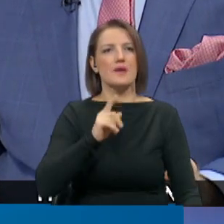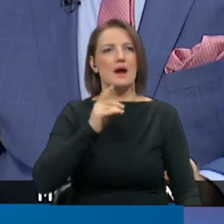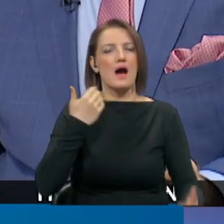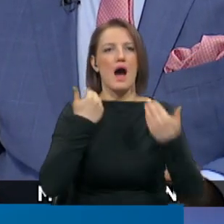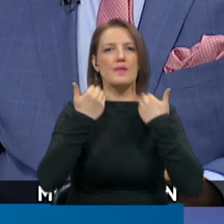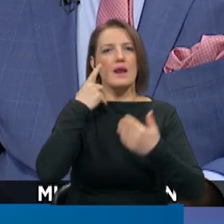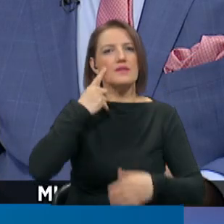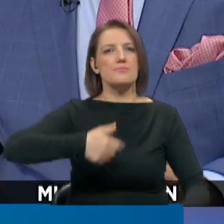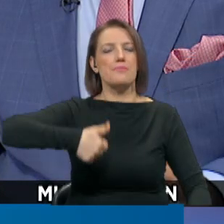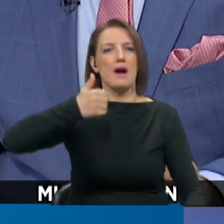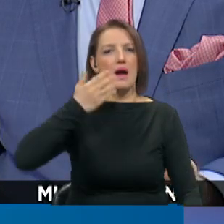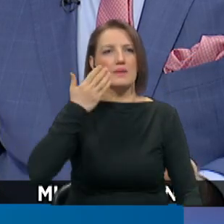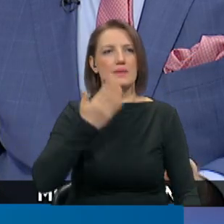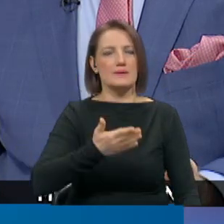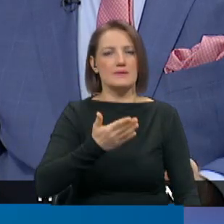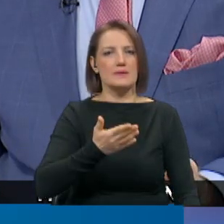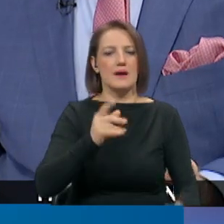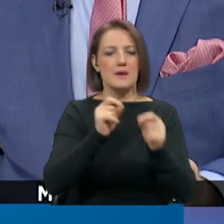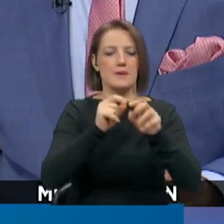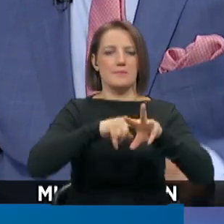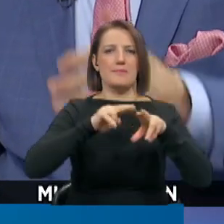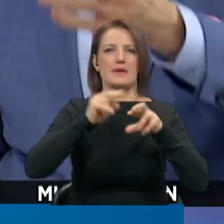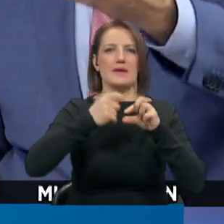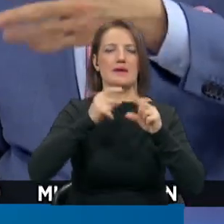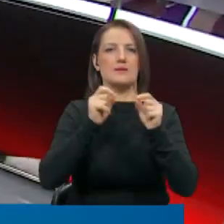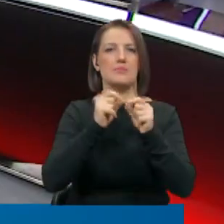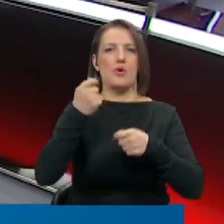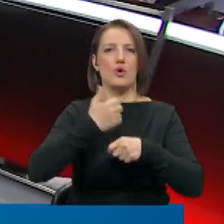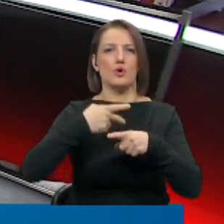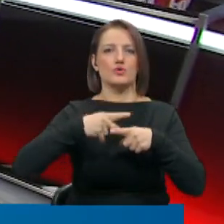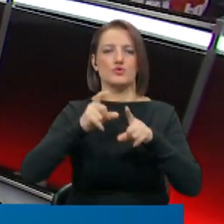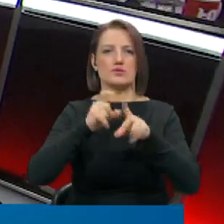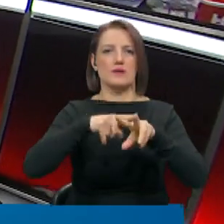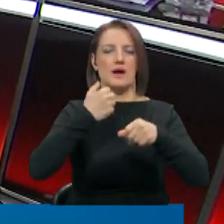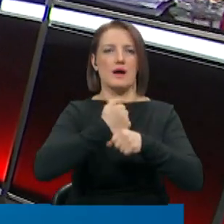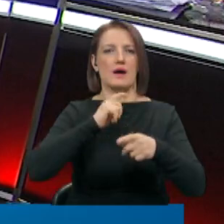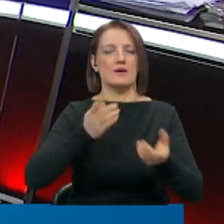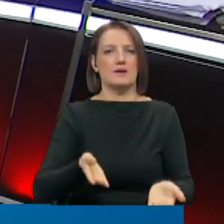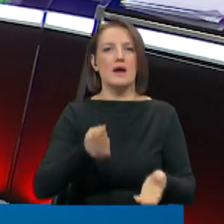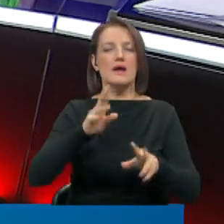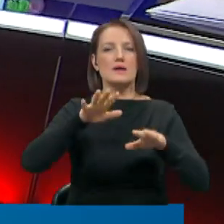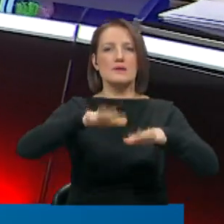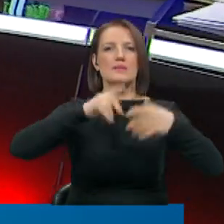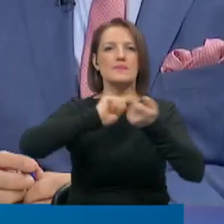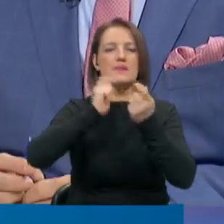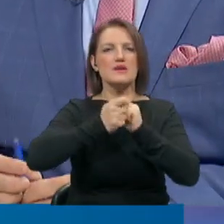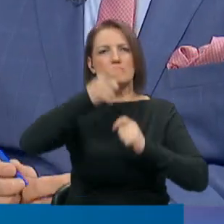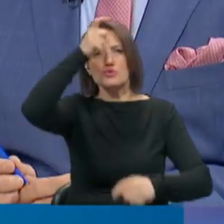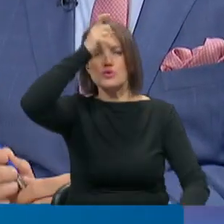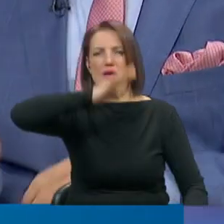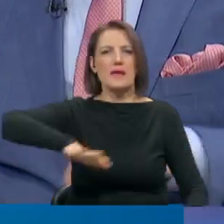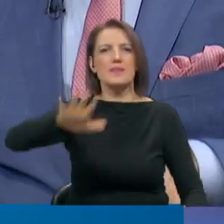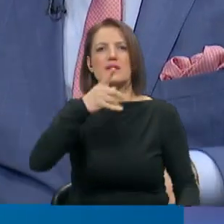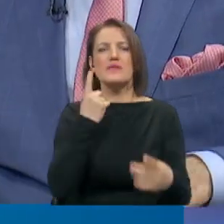Yozgat'ta sevgili arkadaşlar ve kim Ya ben eskiden sadece kabine değişikliği değil Türkiye'nin konuştuğu ne